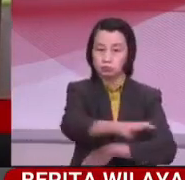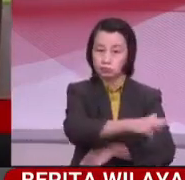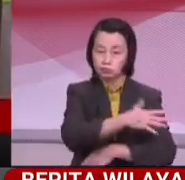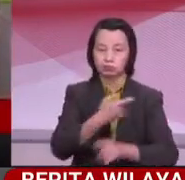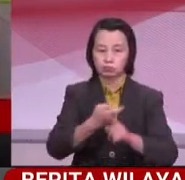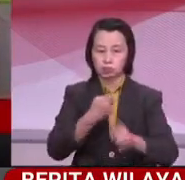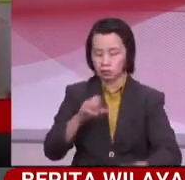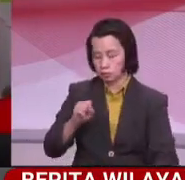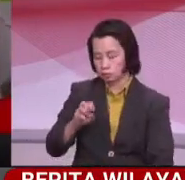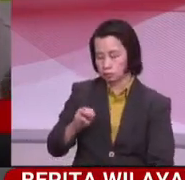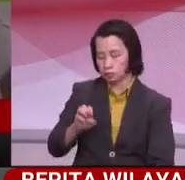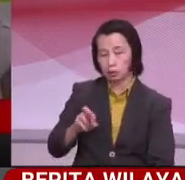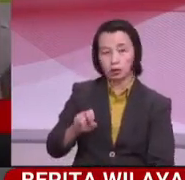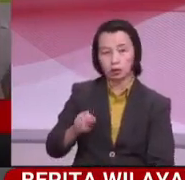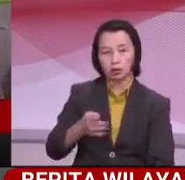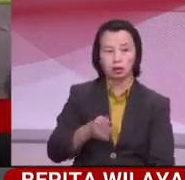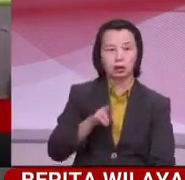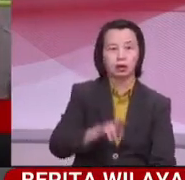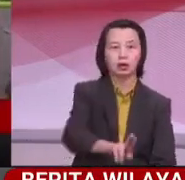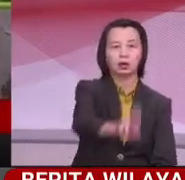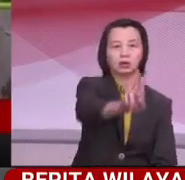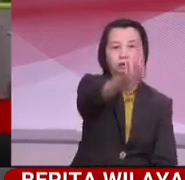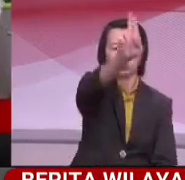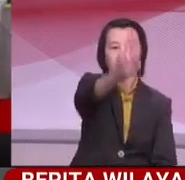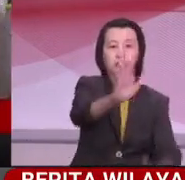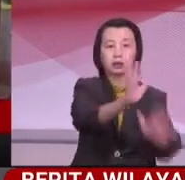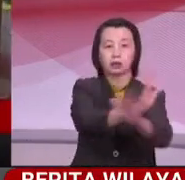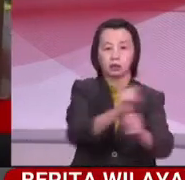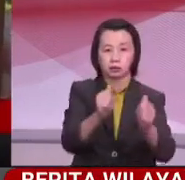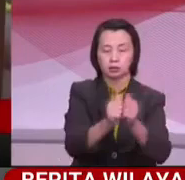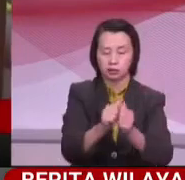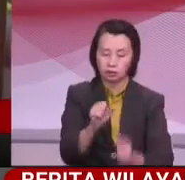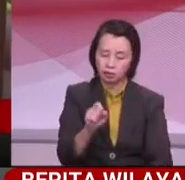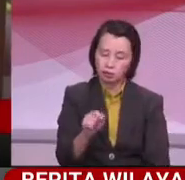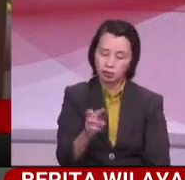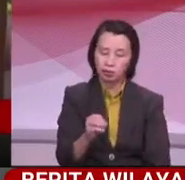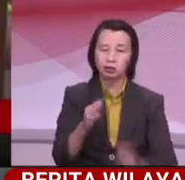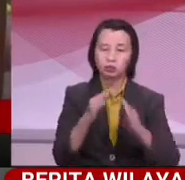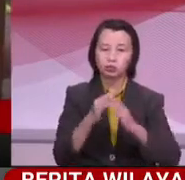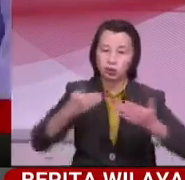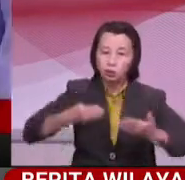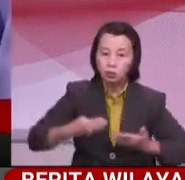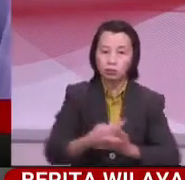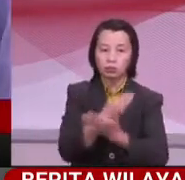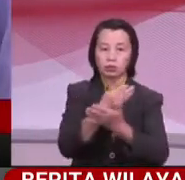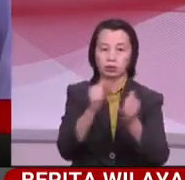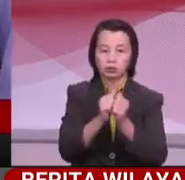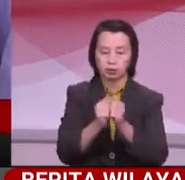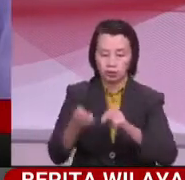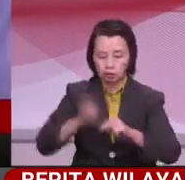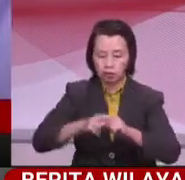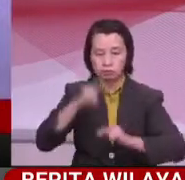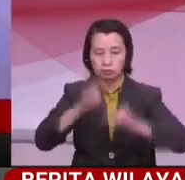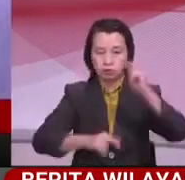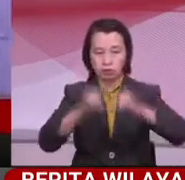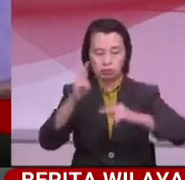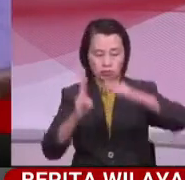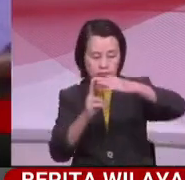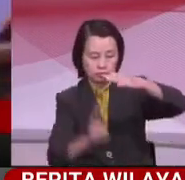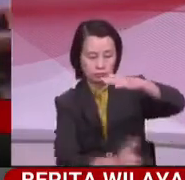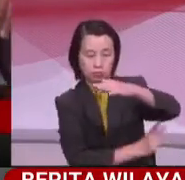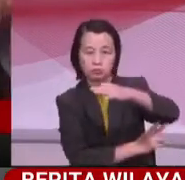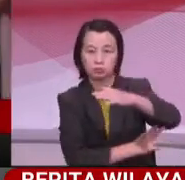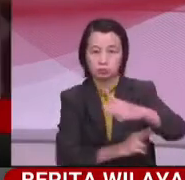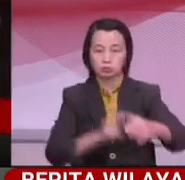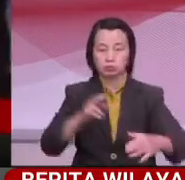dari samarahan sehingga ke utara Serawak dengan adanya skin Perumahan termodern ditambah dengan pembinaannya jembatan batang lupar